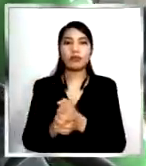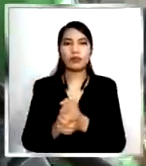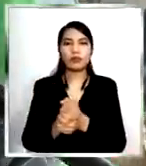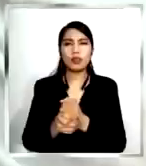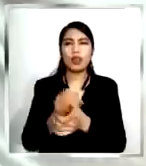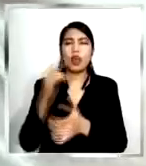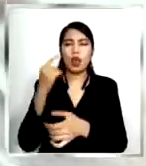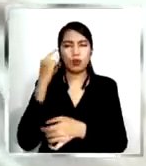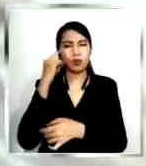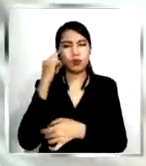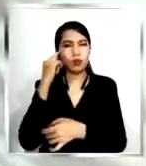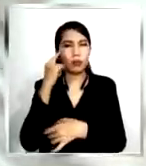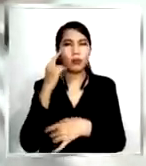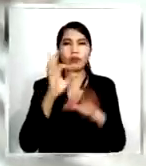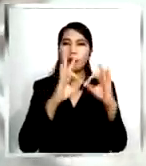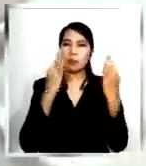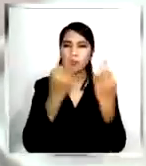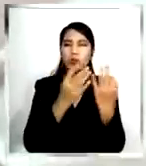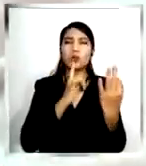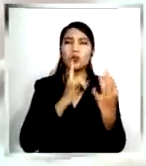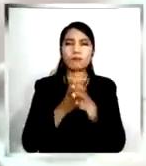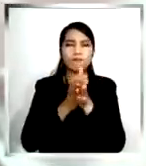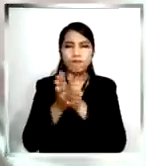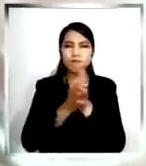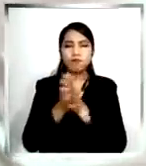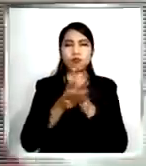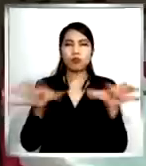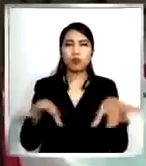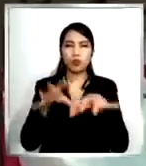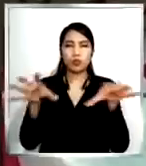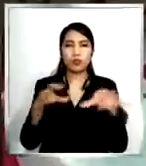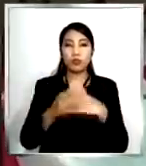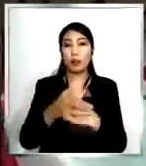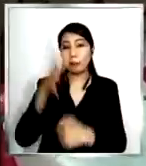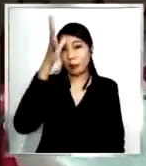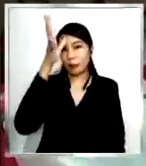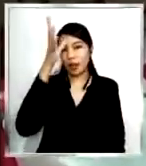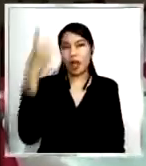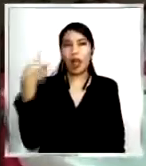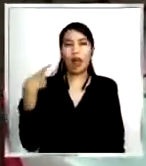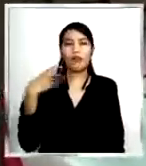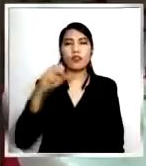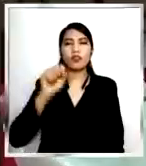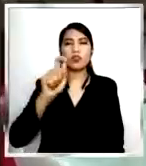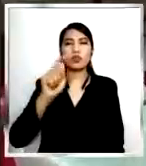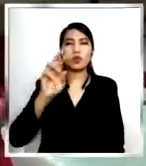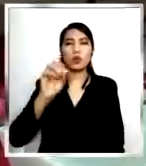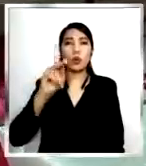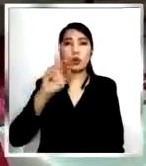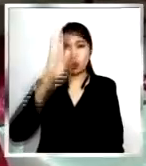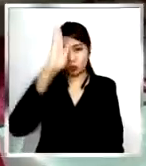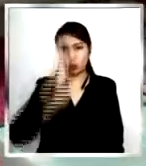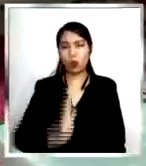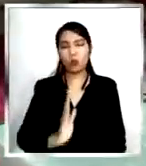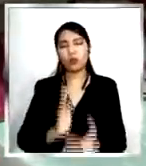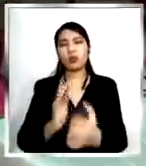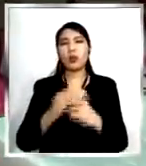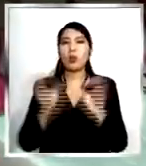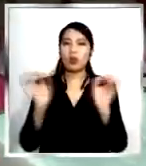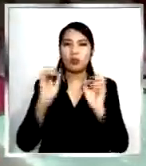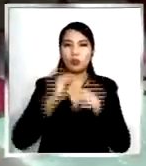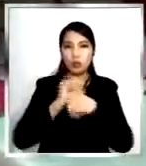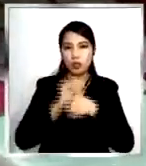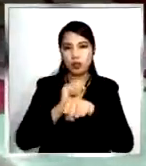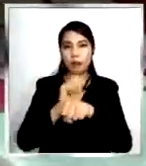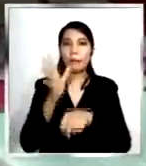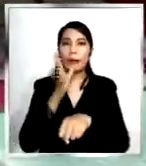ako eh. Na-stroke ang ama ni Ax kaya hindi na makapagtinda. Ang kanya namang ina hindi rin makapagtrabaho dahil siya nag-aalaga sa kanyang may sakit na